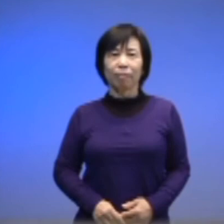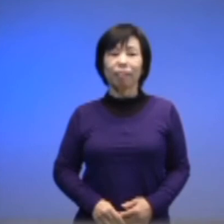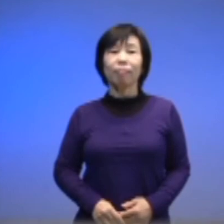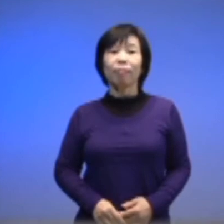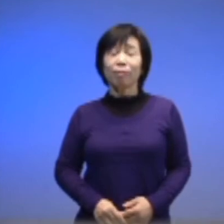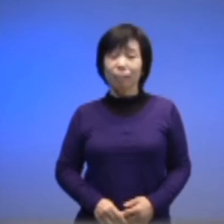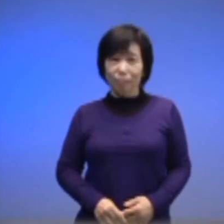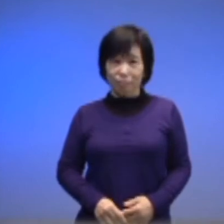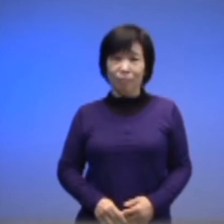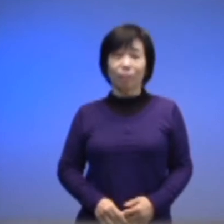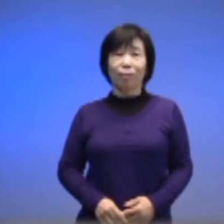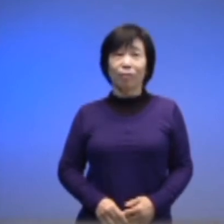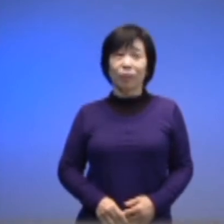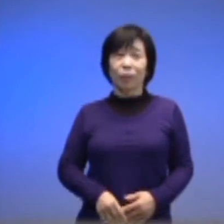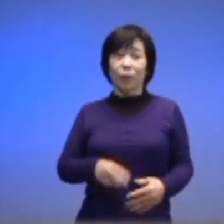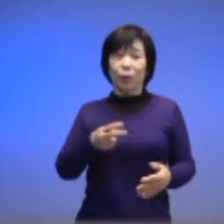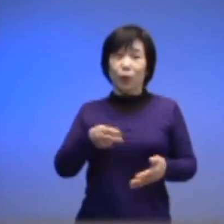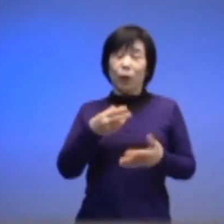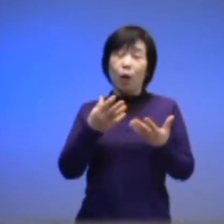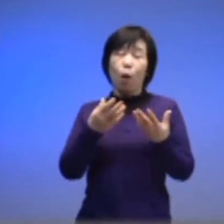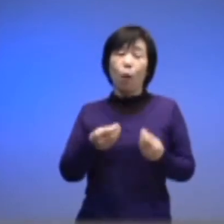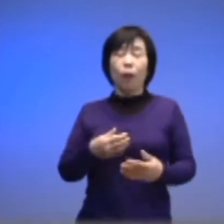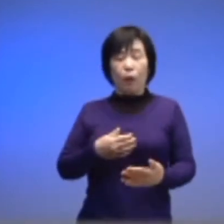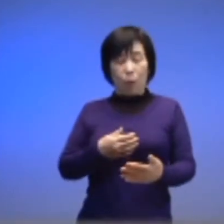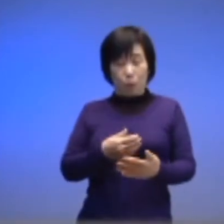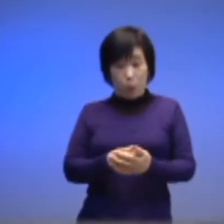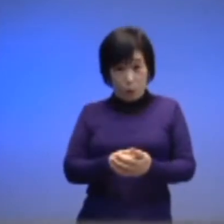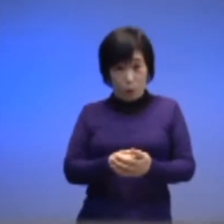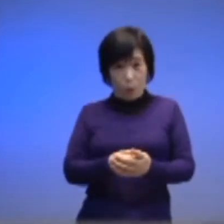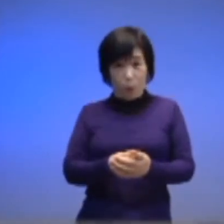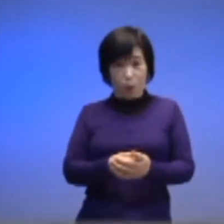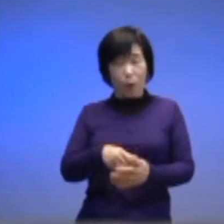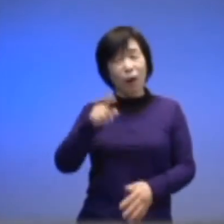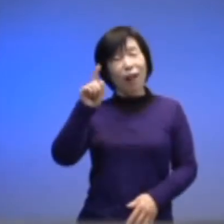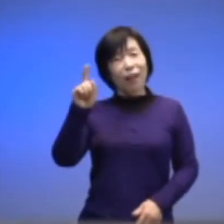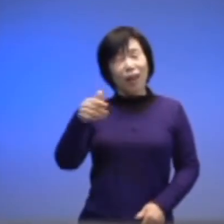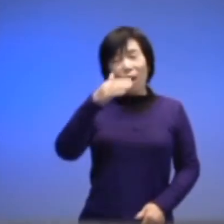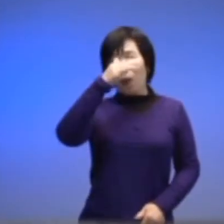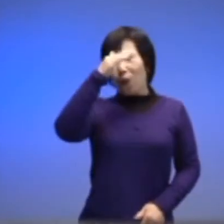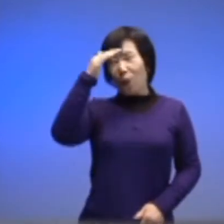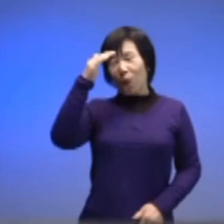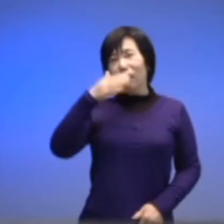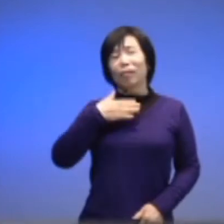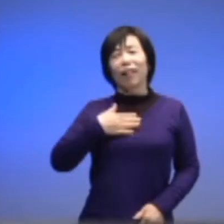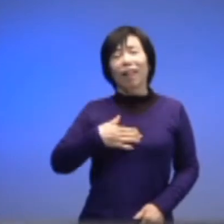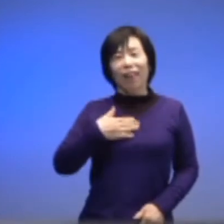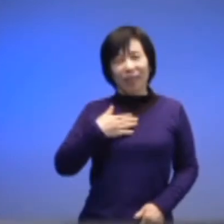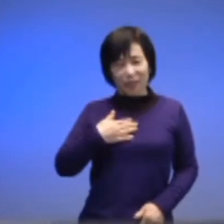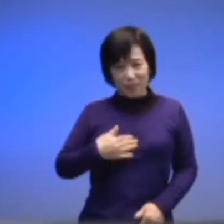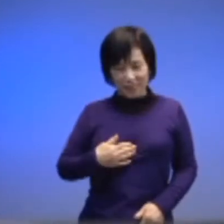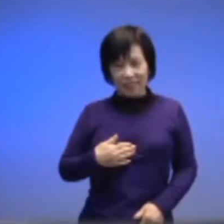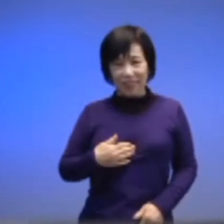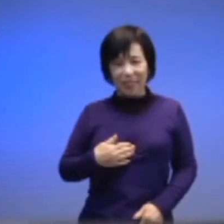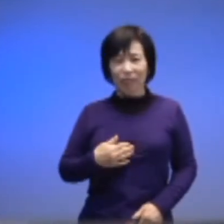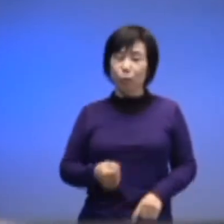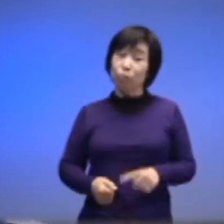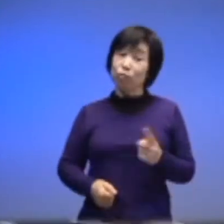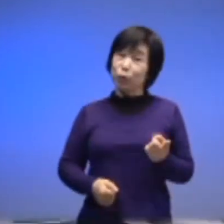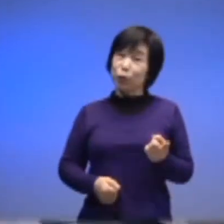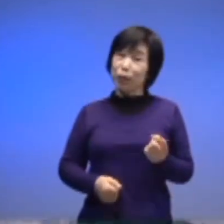あーお腹も膨れたし自然もいっぱい楽しんだし、今度は南ゾーンに行こうかな。